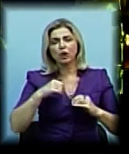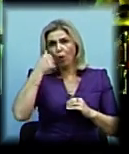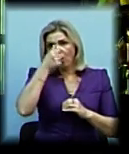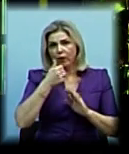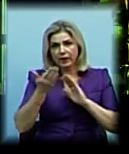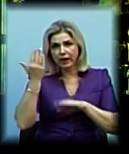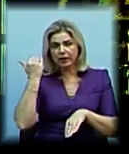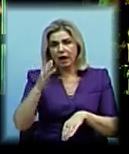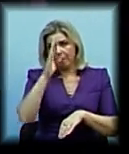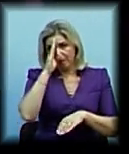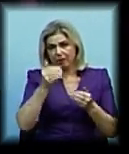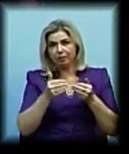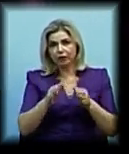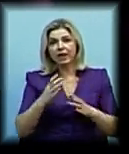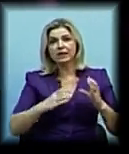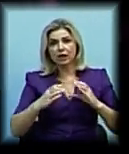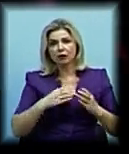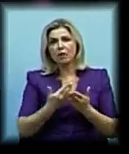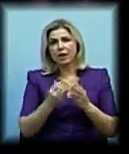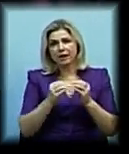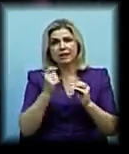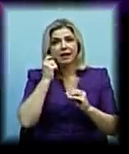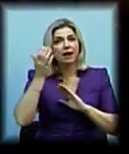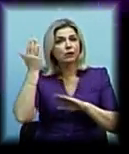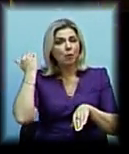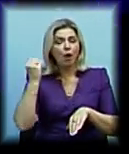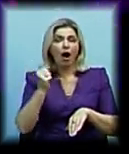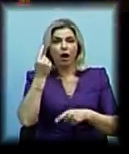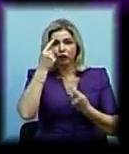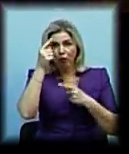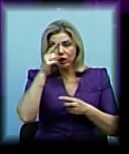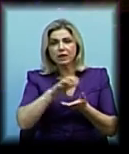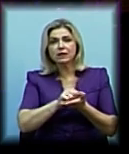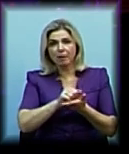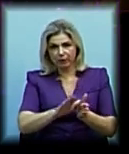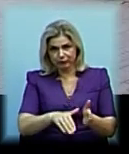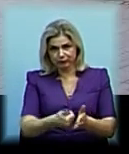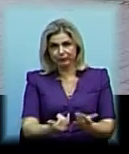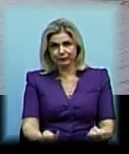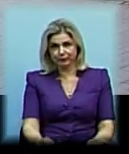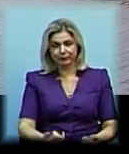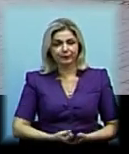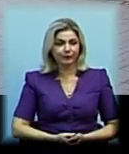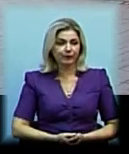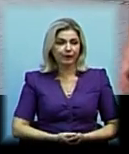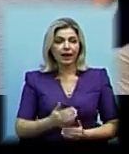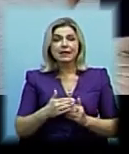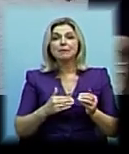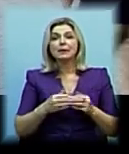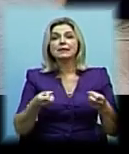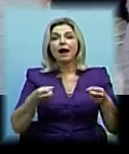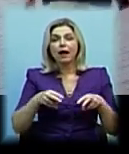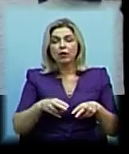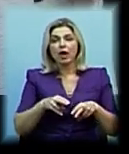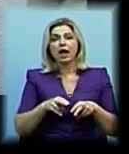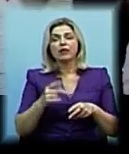закінчили університет кораблебудування понад 10 років тому. Творчістю займаються по цей день. Спеціальність